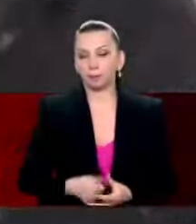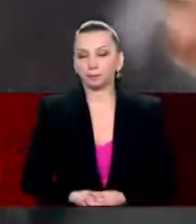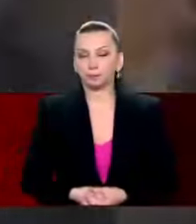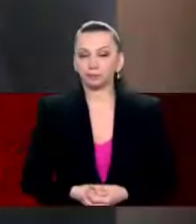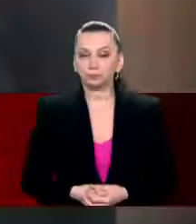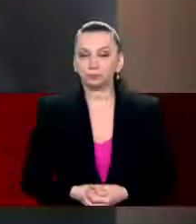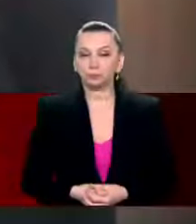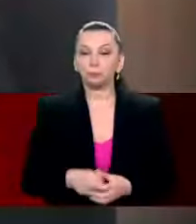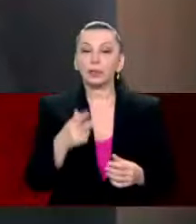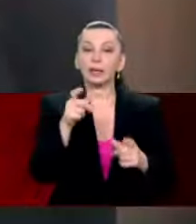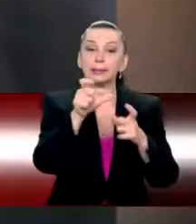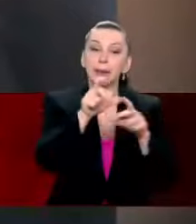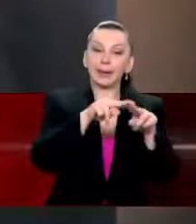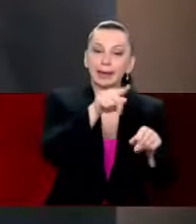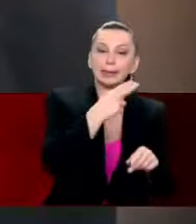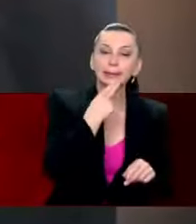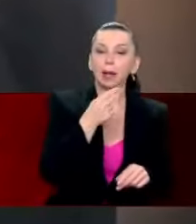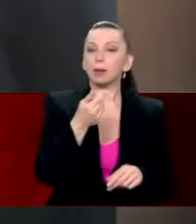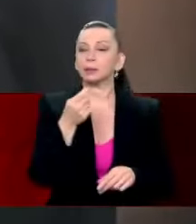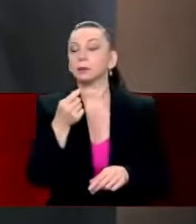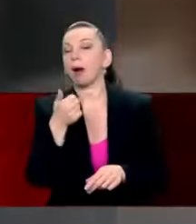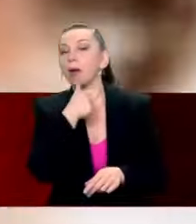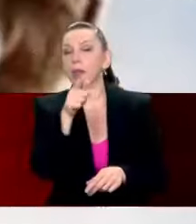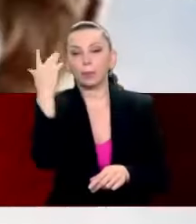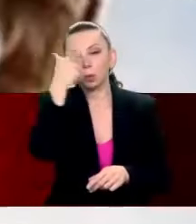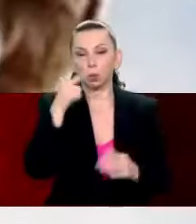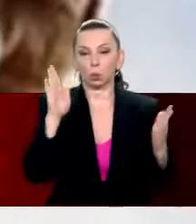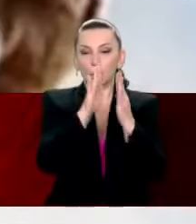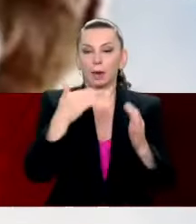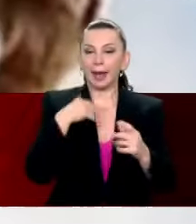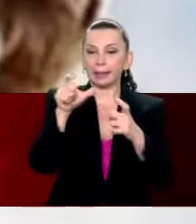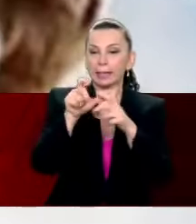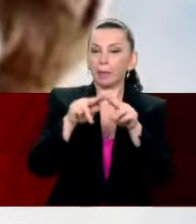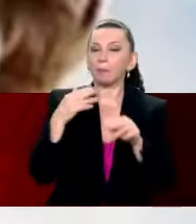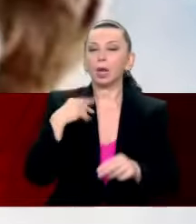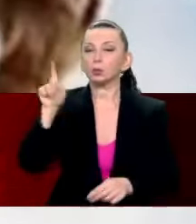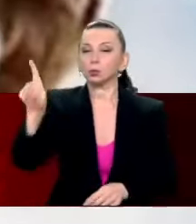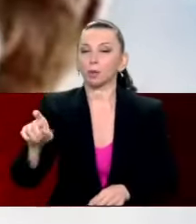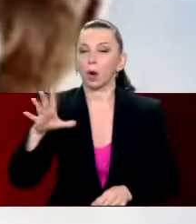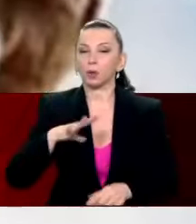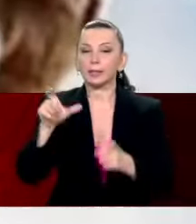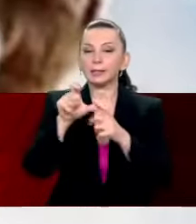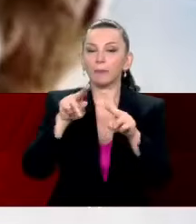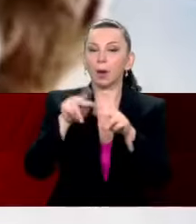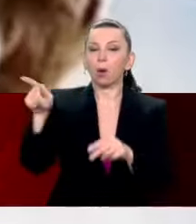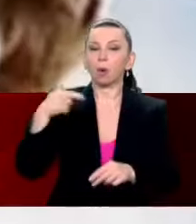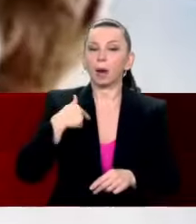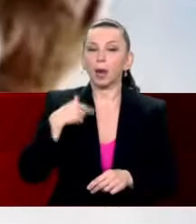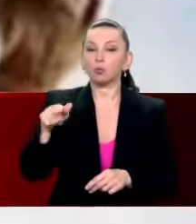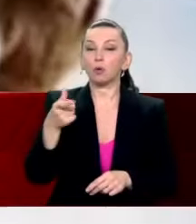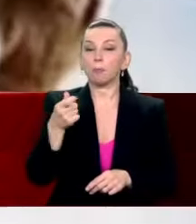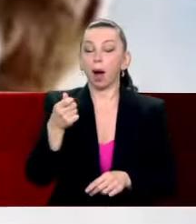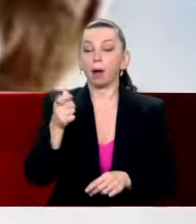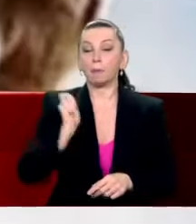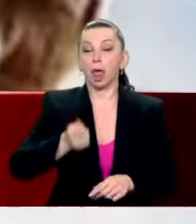Teşekkürler, sağ olun. Semih Kaya ve Seçil Erzan da yüzleşti. Ben Semih Kaya'ya bir şey sormak istiyorum. Semih Kaya bana bu para